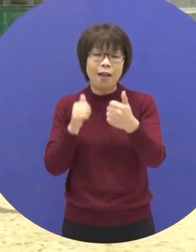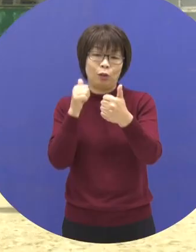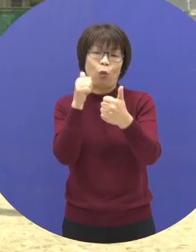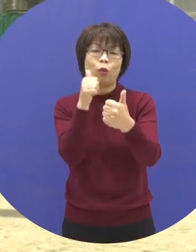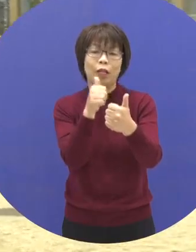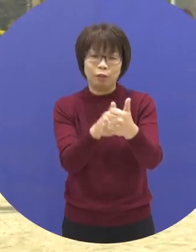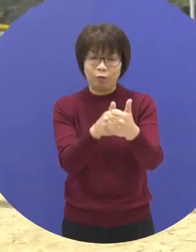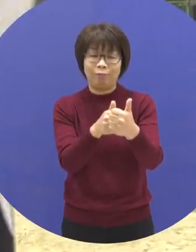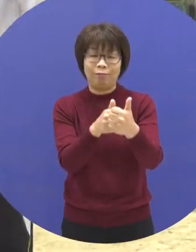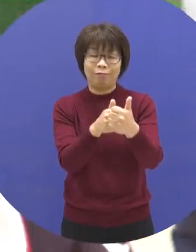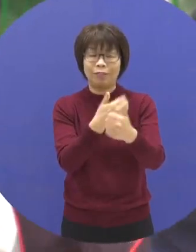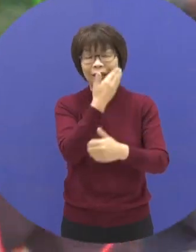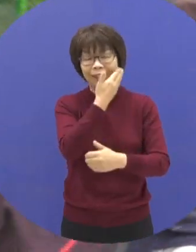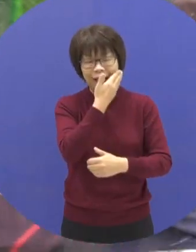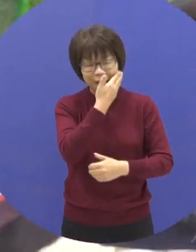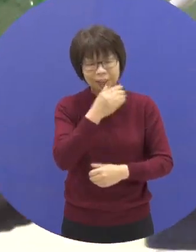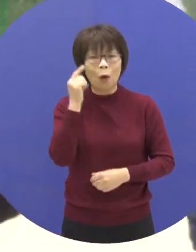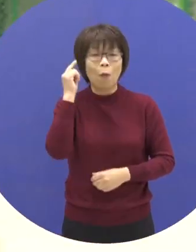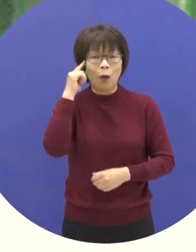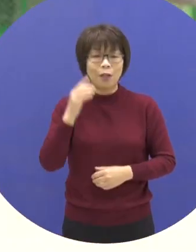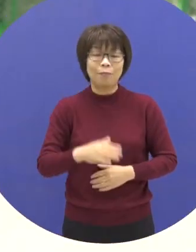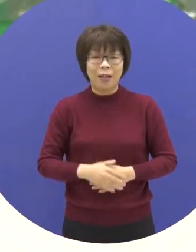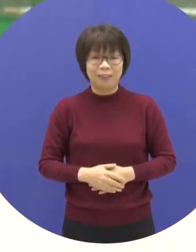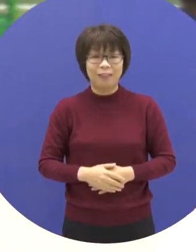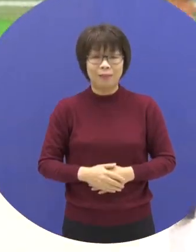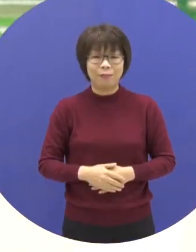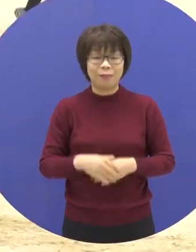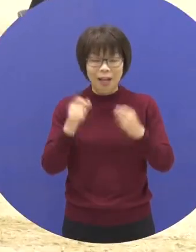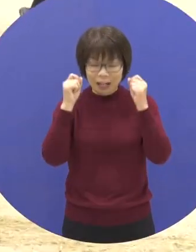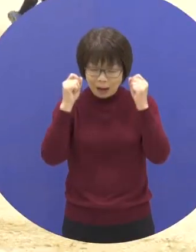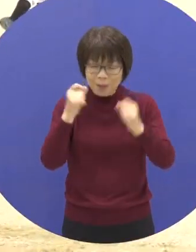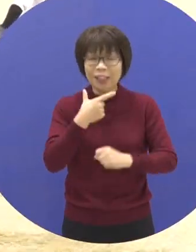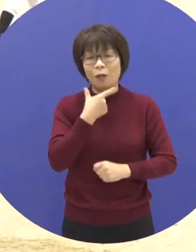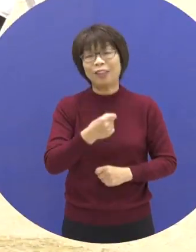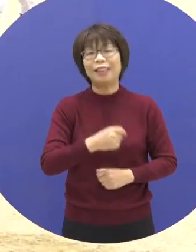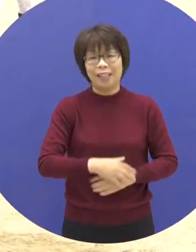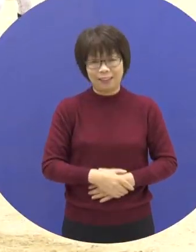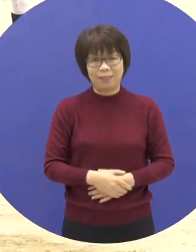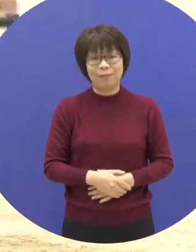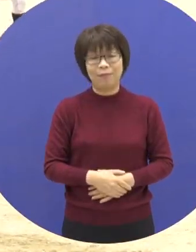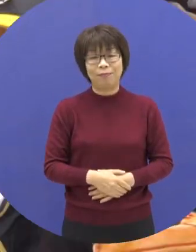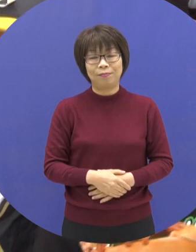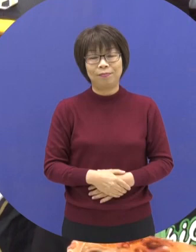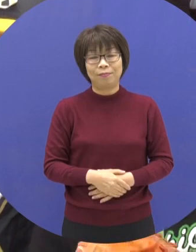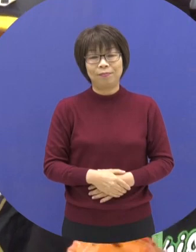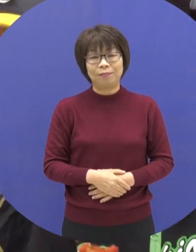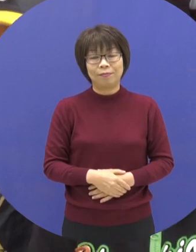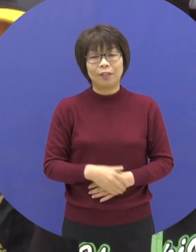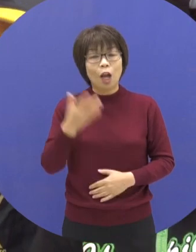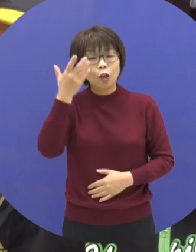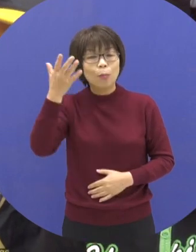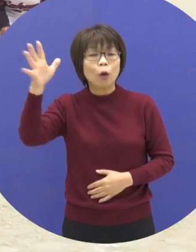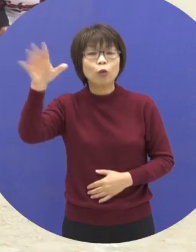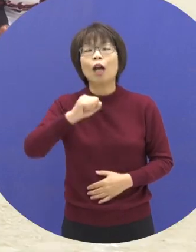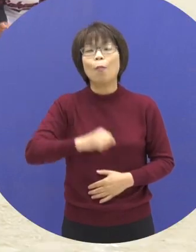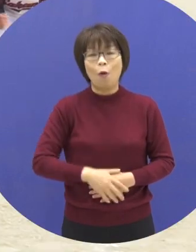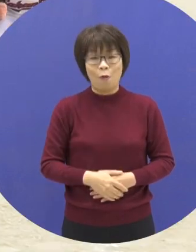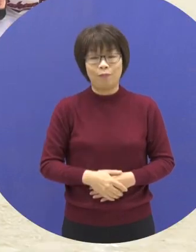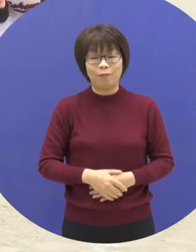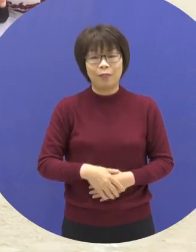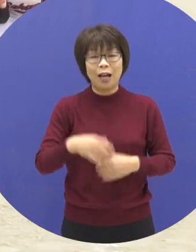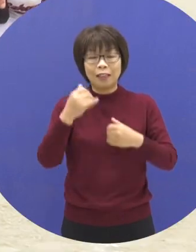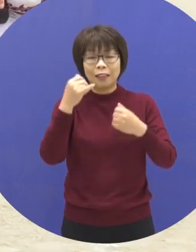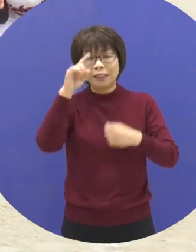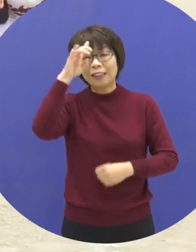役に限らずすべき頭ことなんじゃないかなと思うのかねふく一生懸命頑張ってしなっております夢や柄もいい